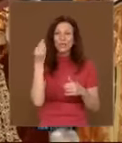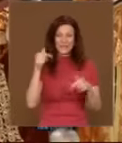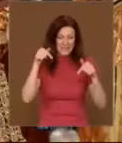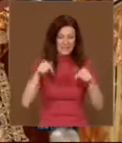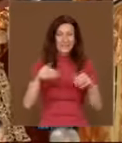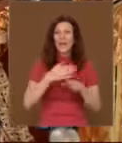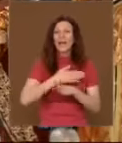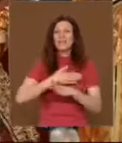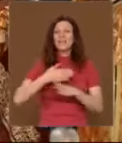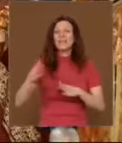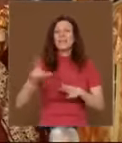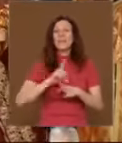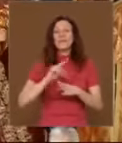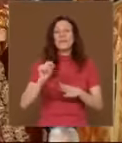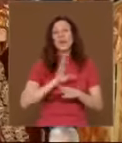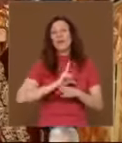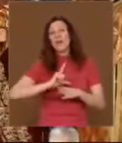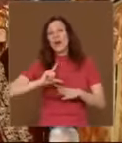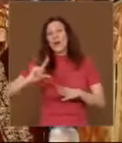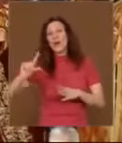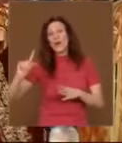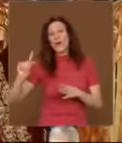нини и присно, и во веки